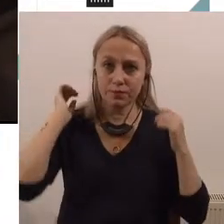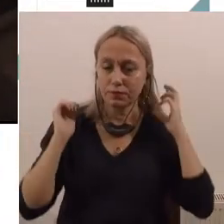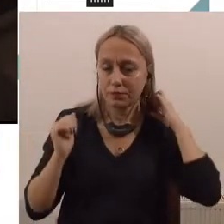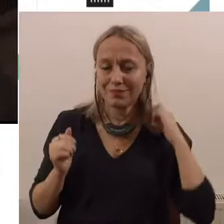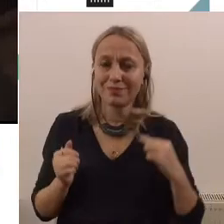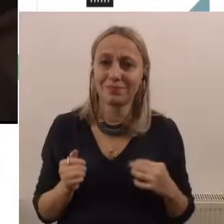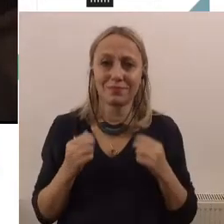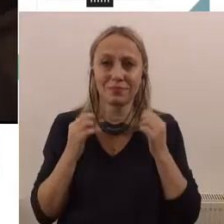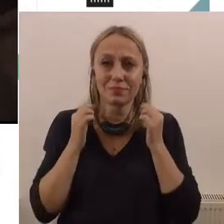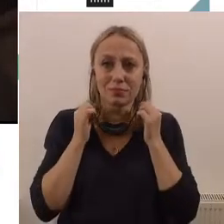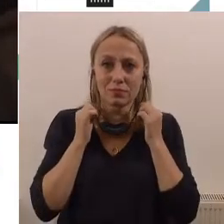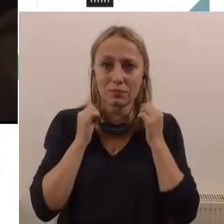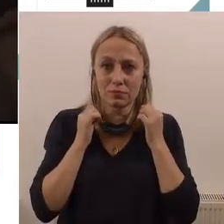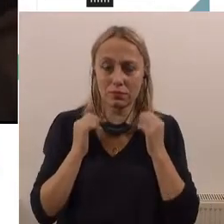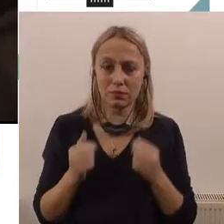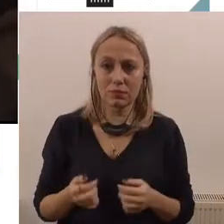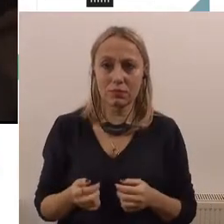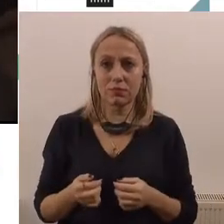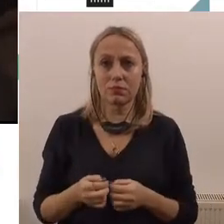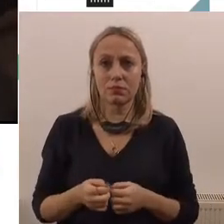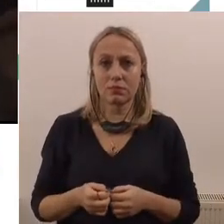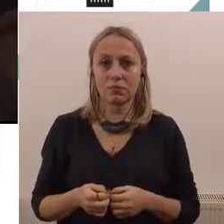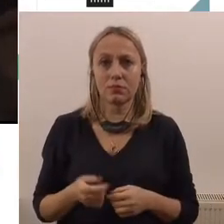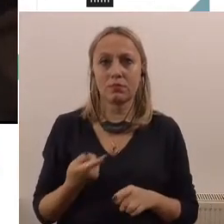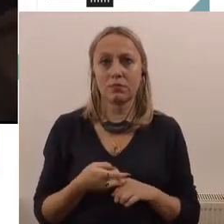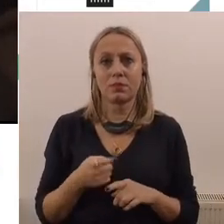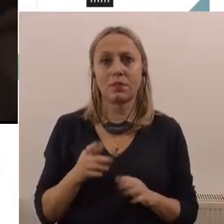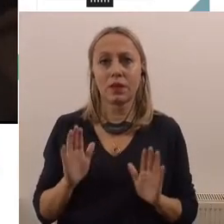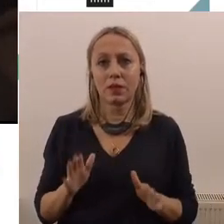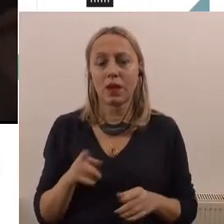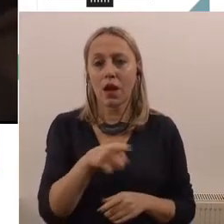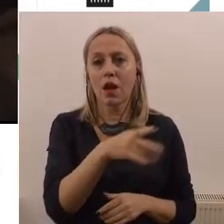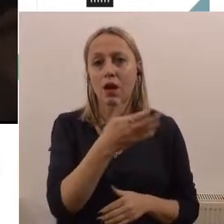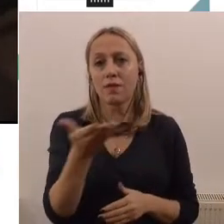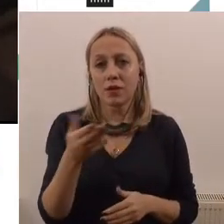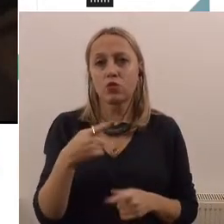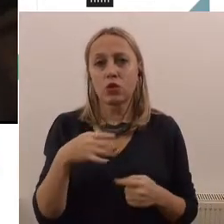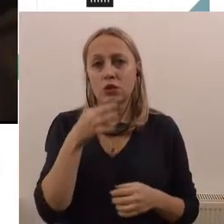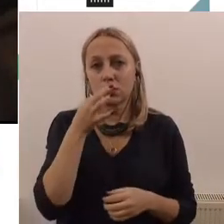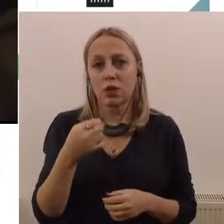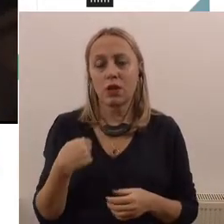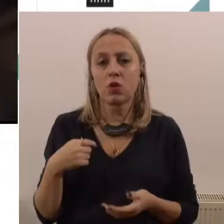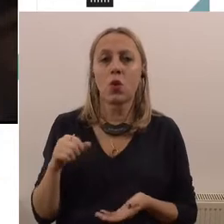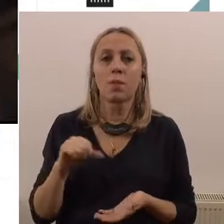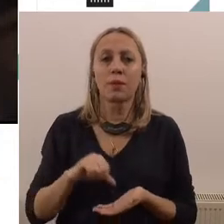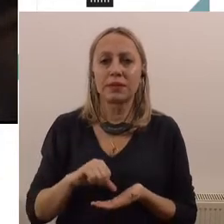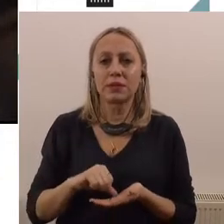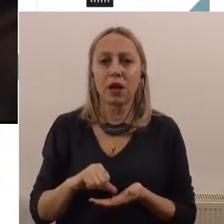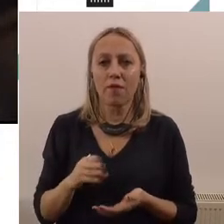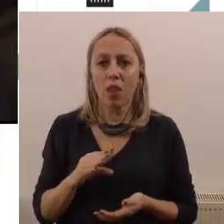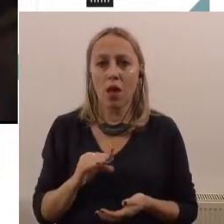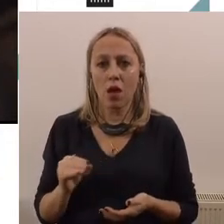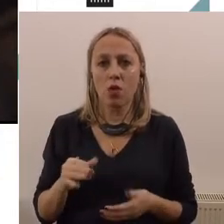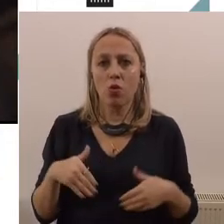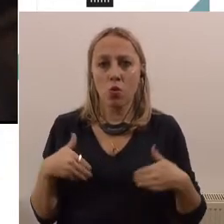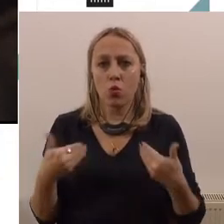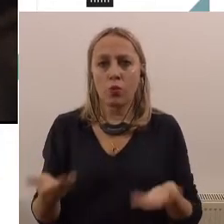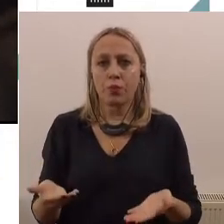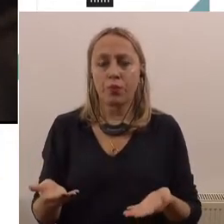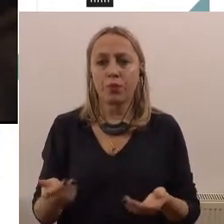добрый. Okay, so as you said, I present... Итак, как вы уже сказали, я представляю...